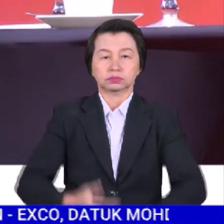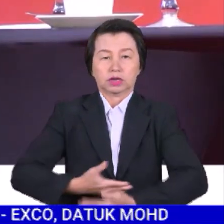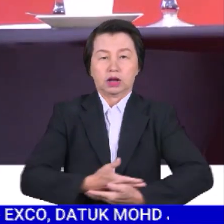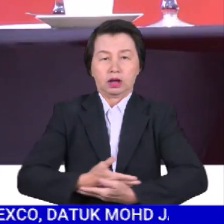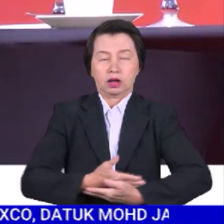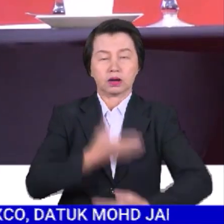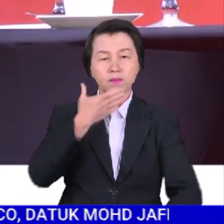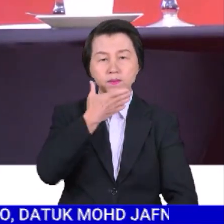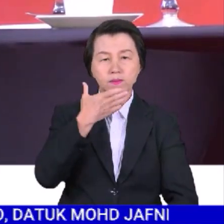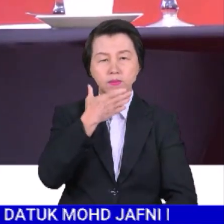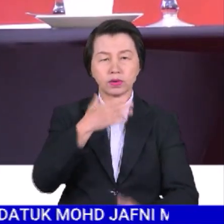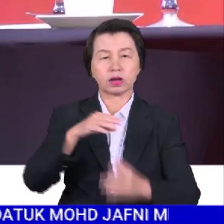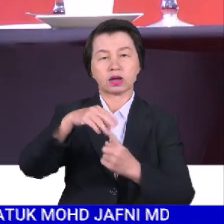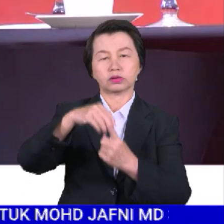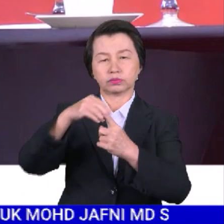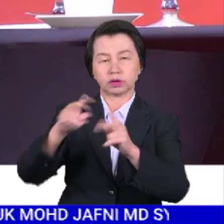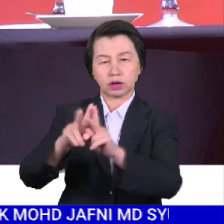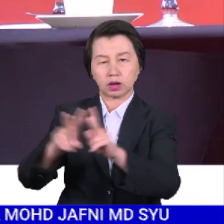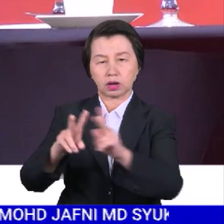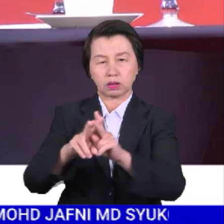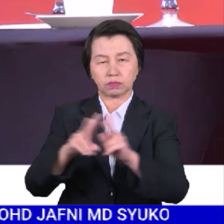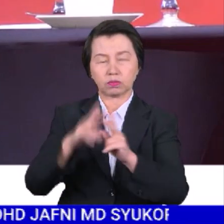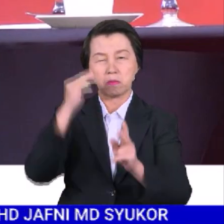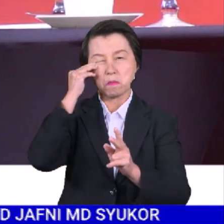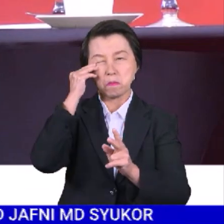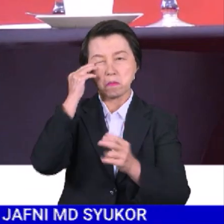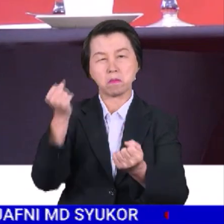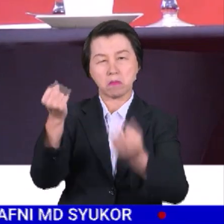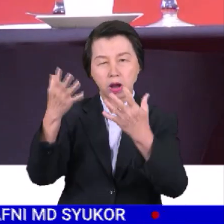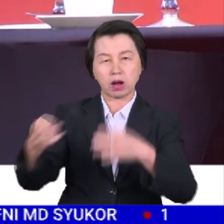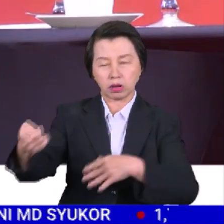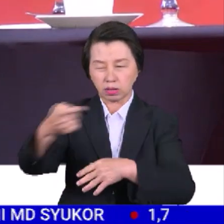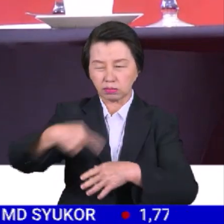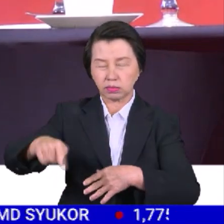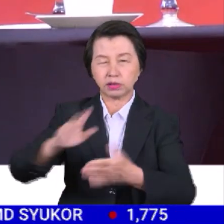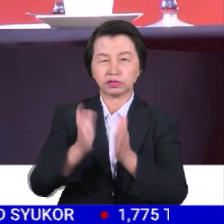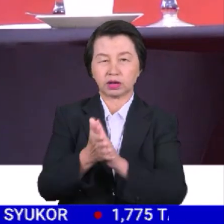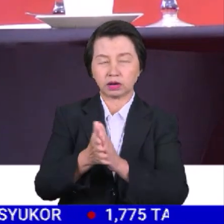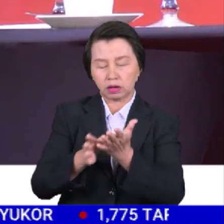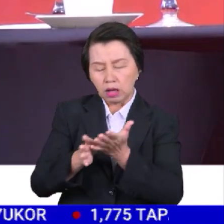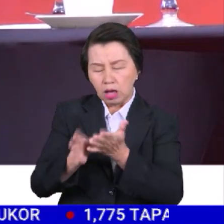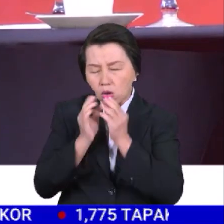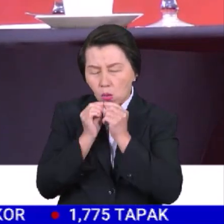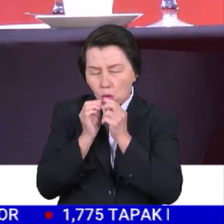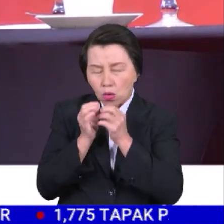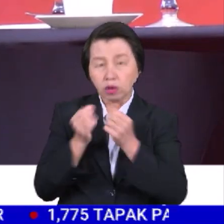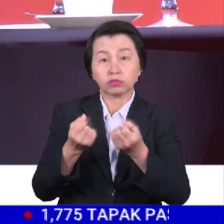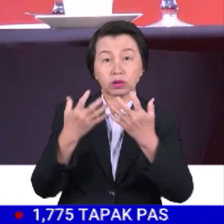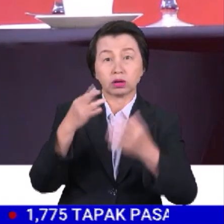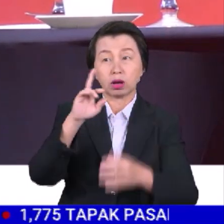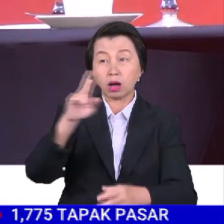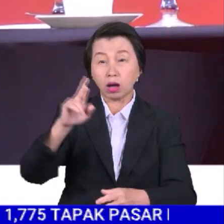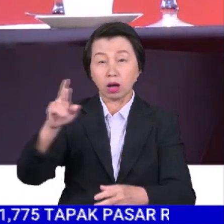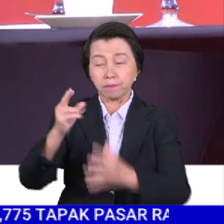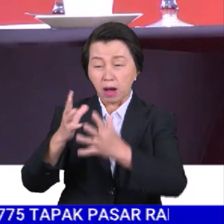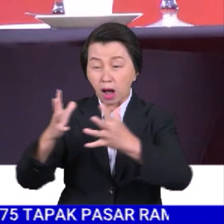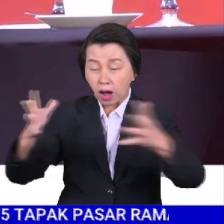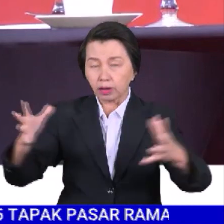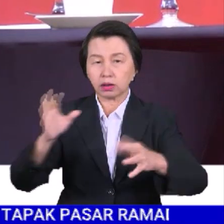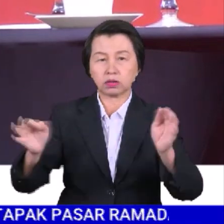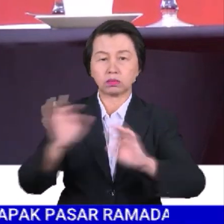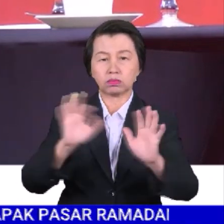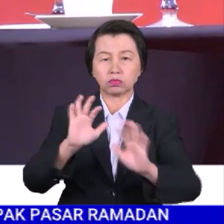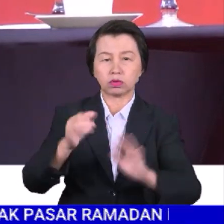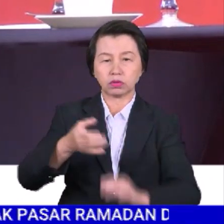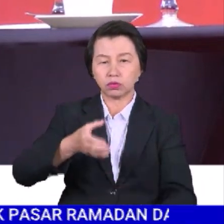Anak-anak muda, terutama di kampung, orang Melayu majoriti yang menjadi penagih itu sudah ratusan ribu. Bukan sekadar